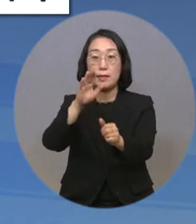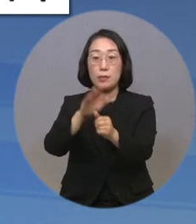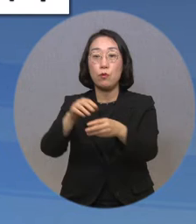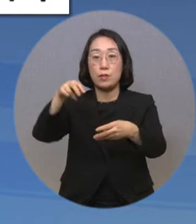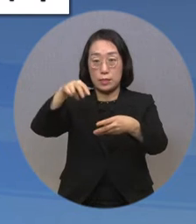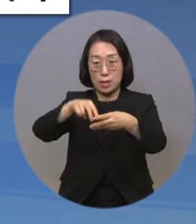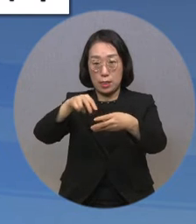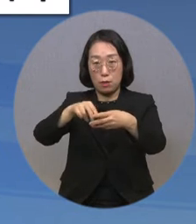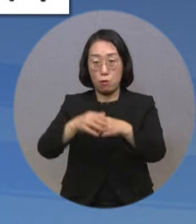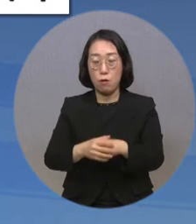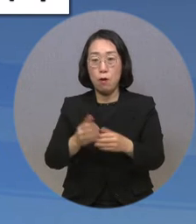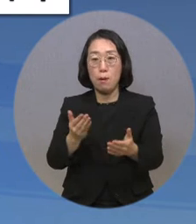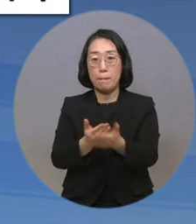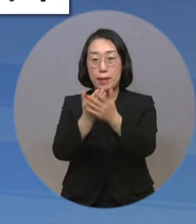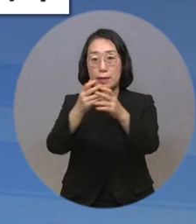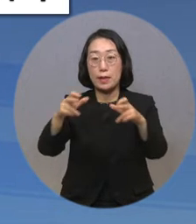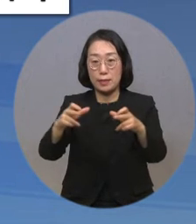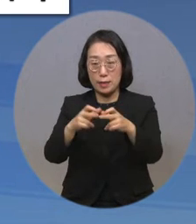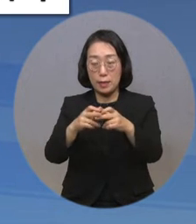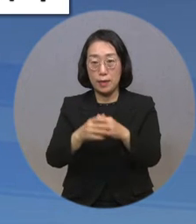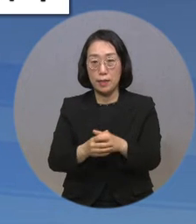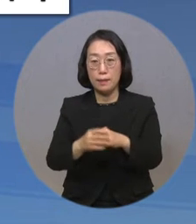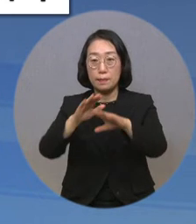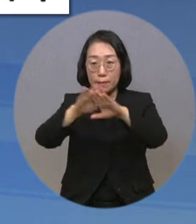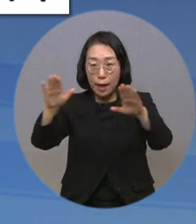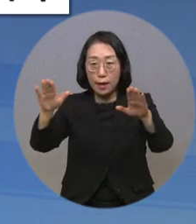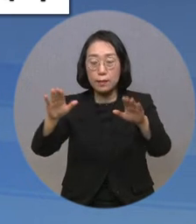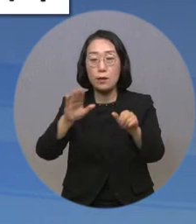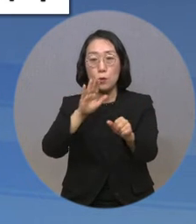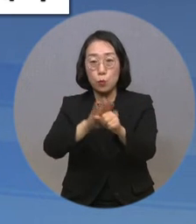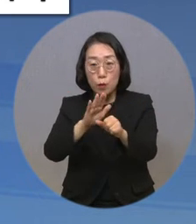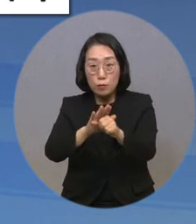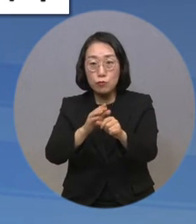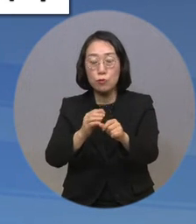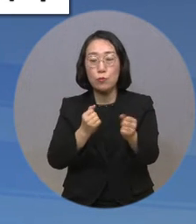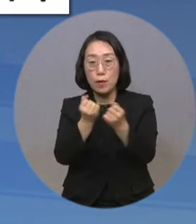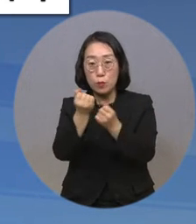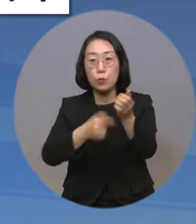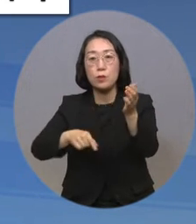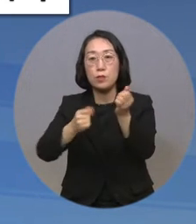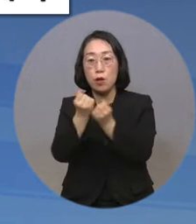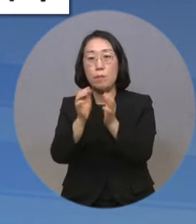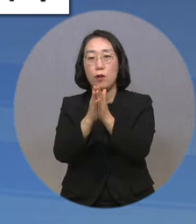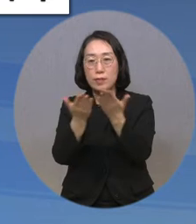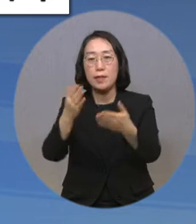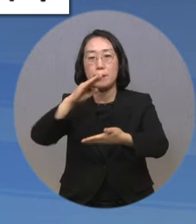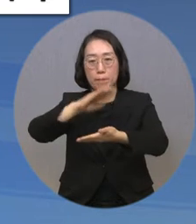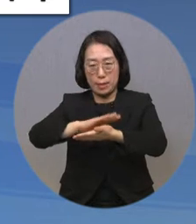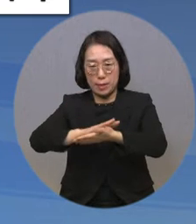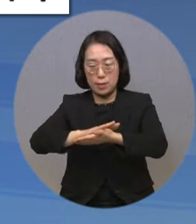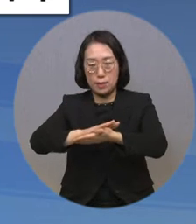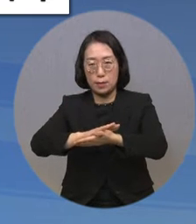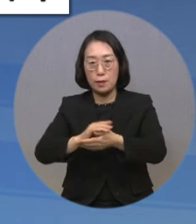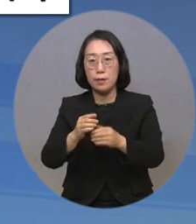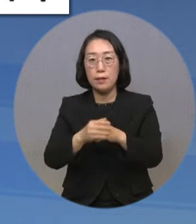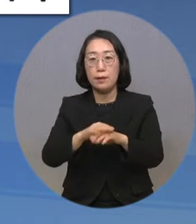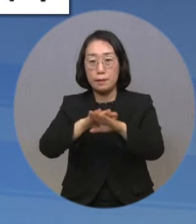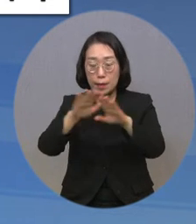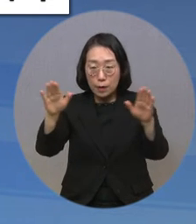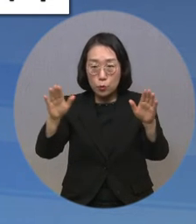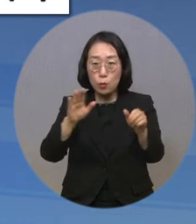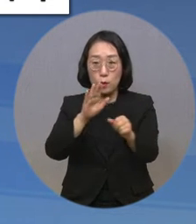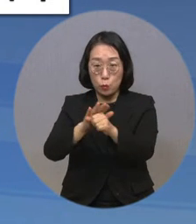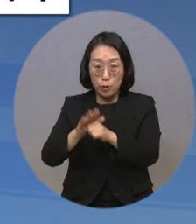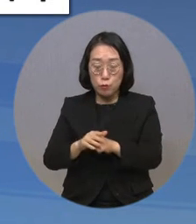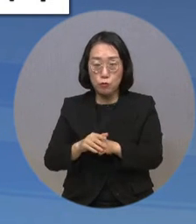중앙장애아동발달장애인지원센터가 발달장애인 주간활동서비스 지원 가이드북을 발간했습니다. 이번 책자는 주간활동서비스